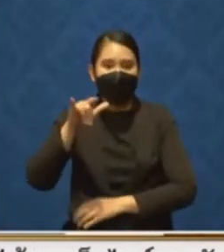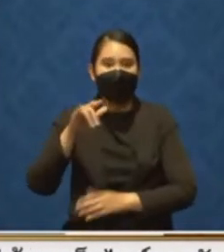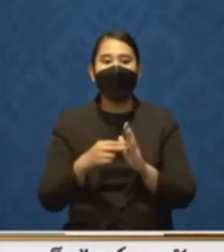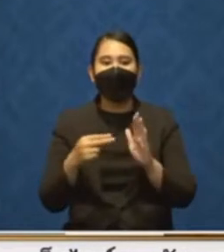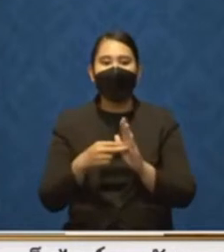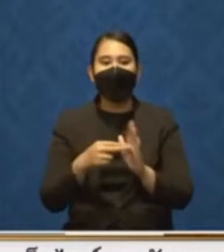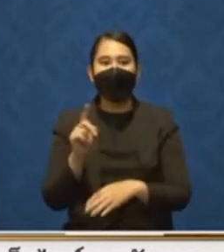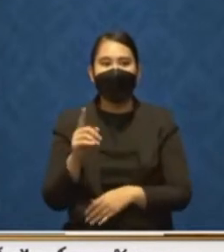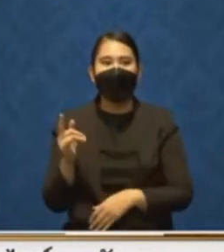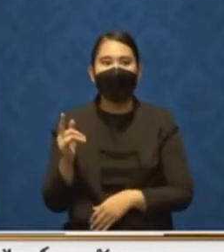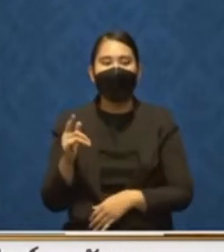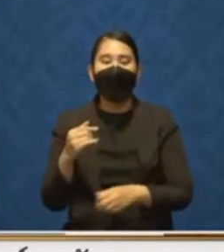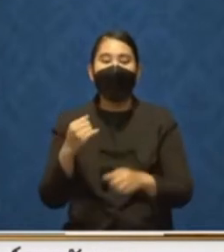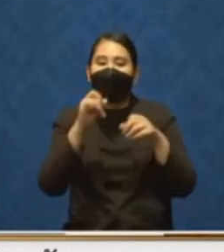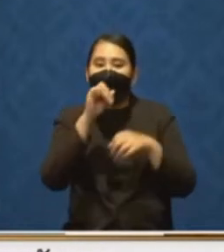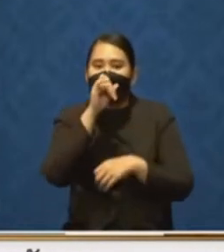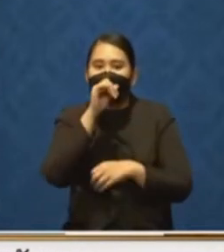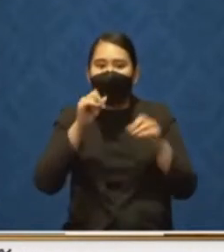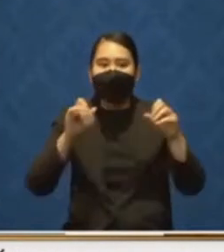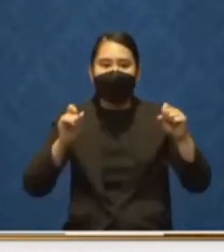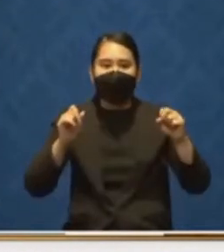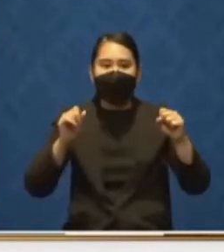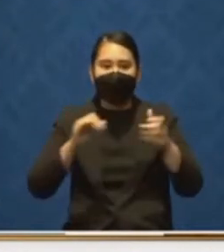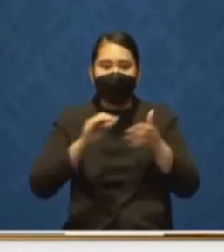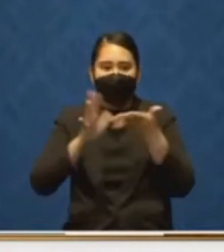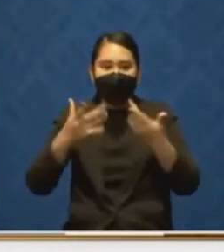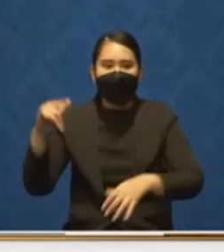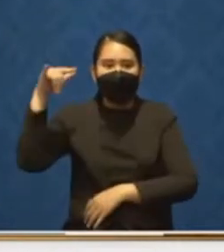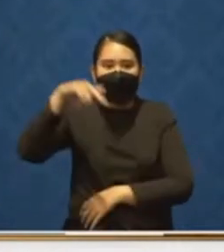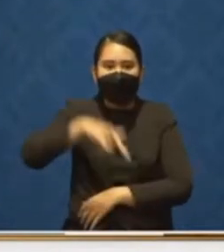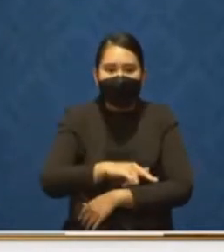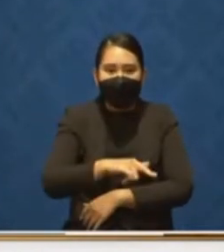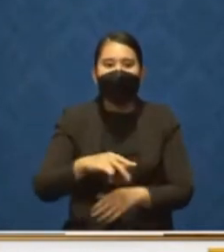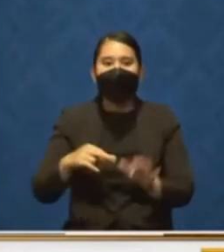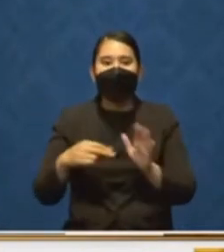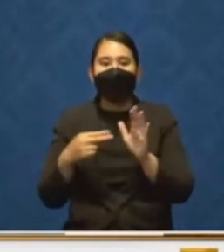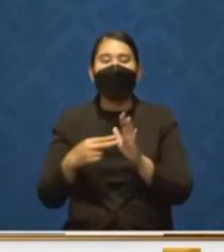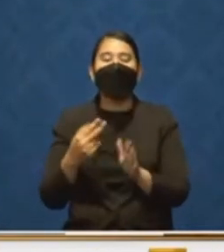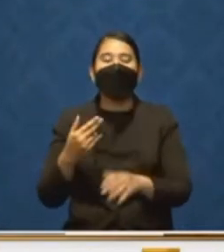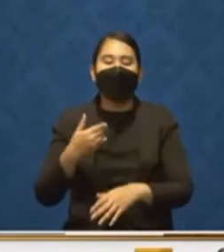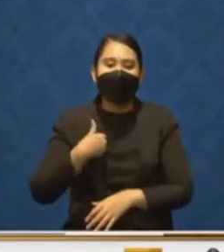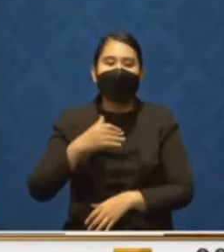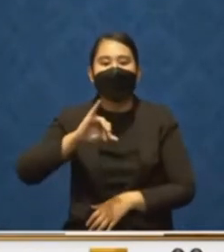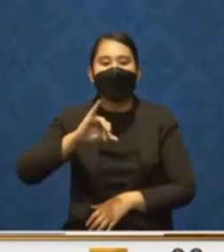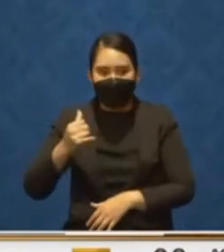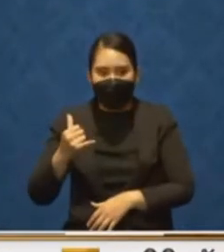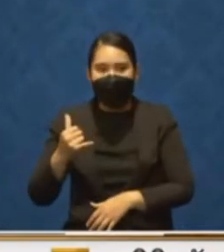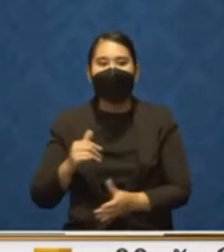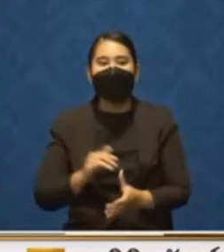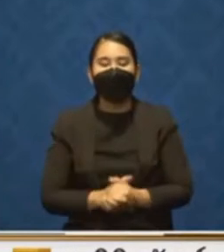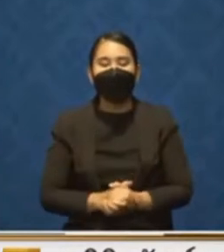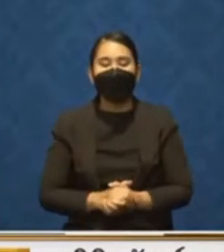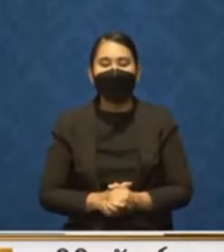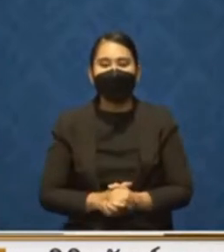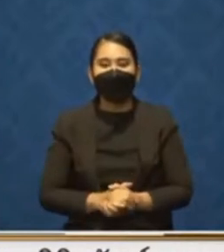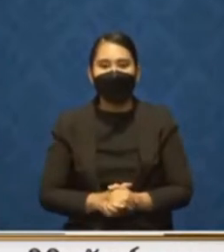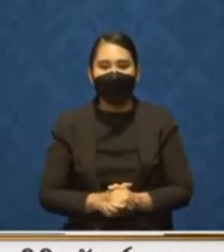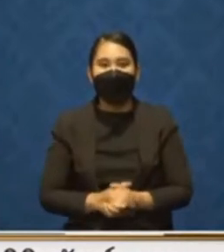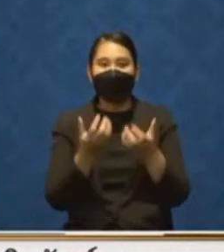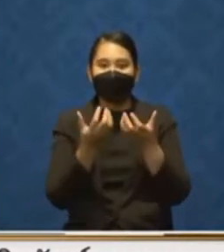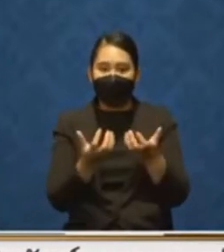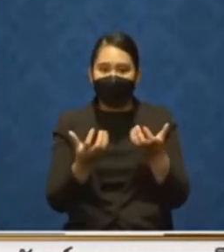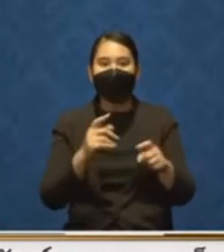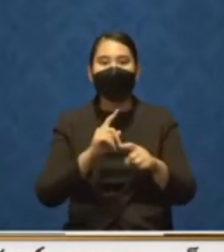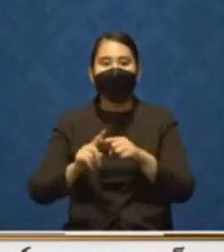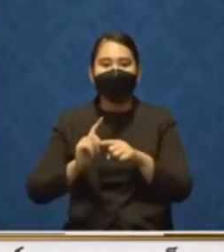การตกในบางขั้นตอนการทดสอบนะครับก็มันก็มีการดีกว่าเดี๋ยวนี้เกิดขึ้นนั้นเลยข้างด้วยกันนะครับในไลน์อาวุธด้วยกัน